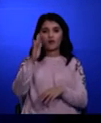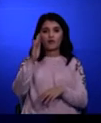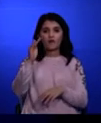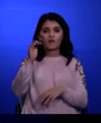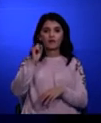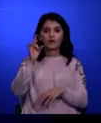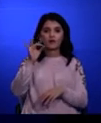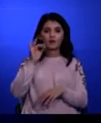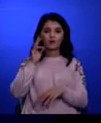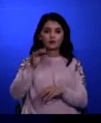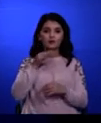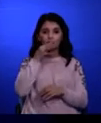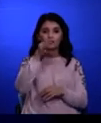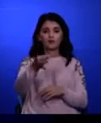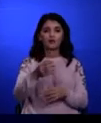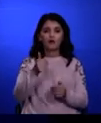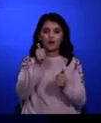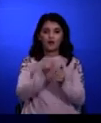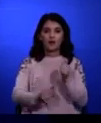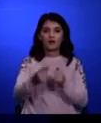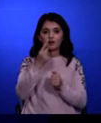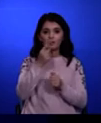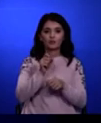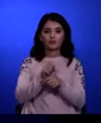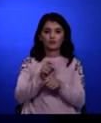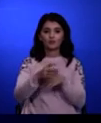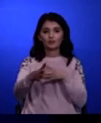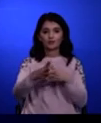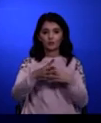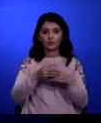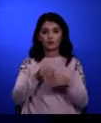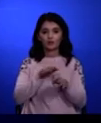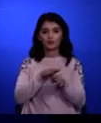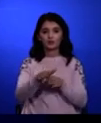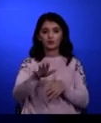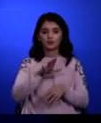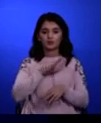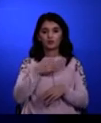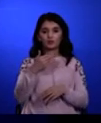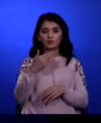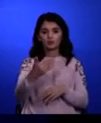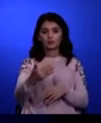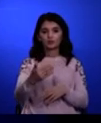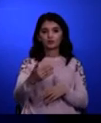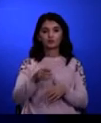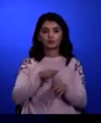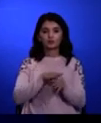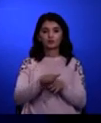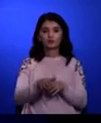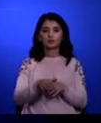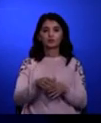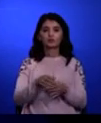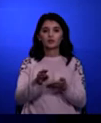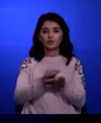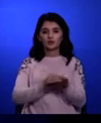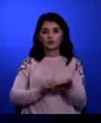deyman. Chunki har bir misolni sizlar bilan birgalikda yechdik. Bu sizning misolingiz. Marhamat,